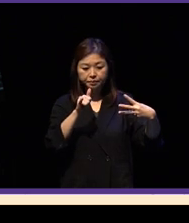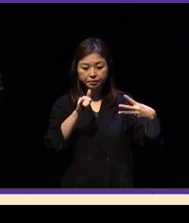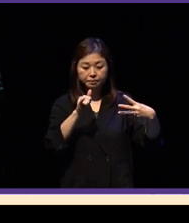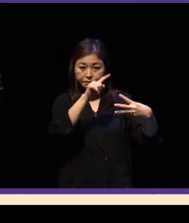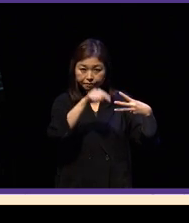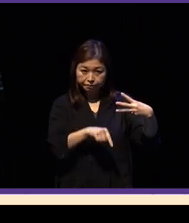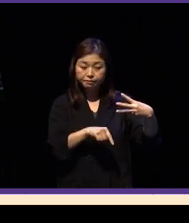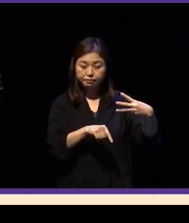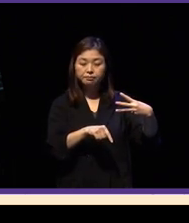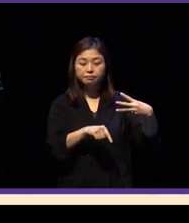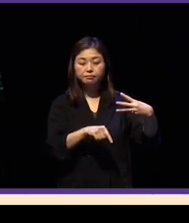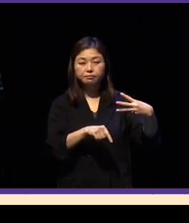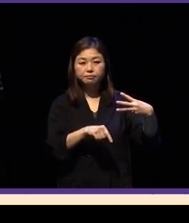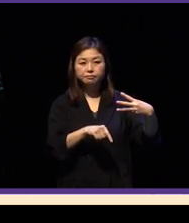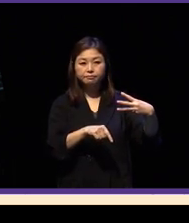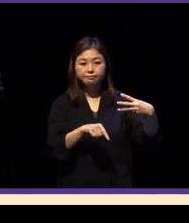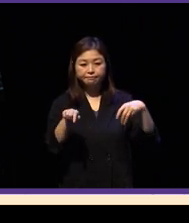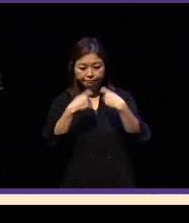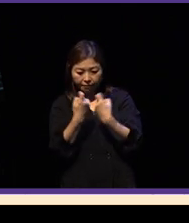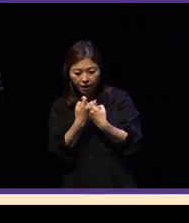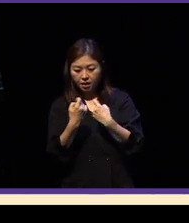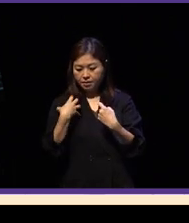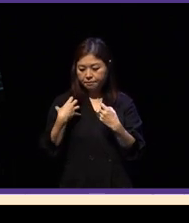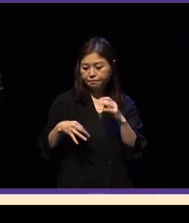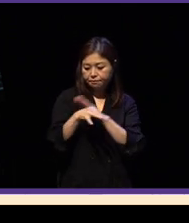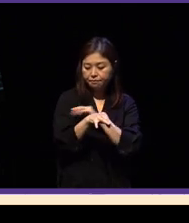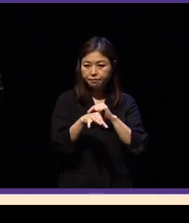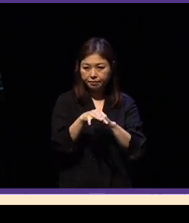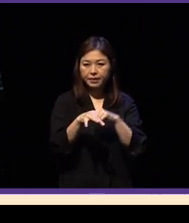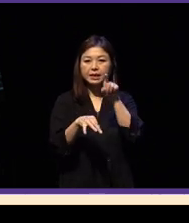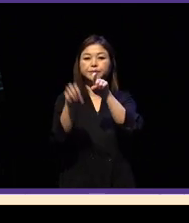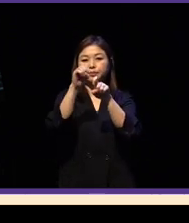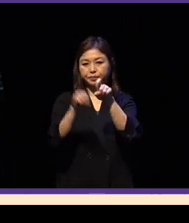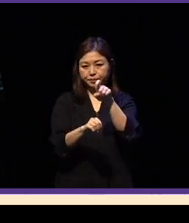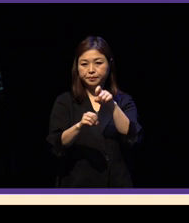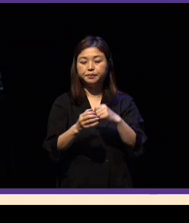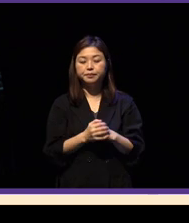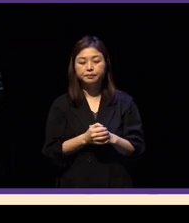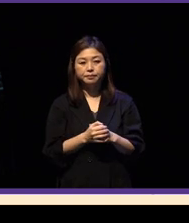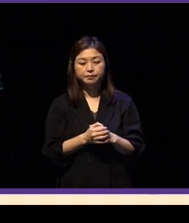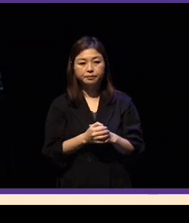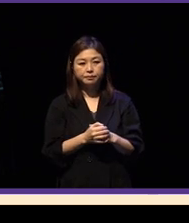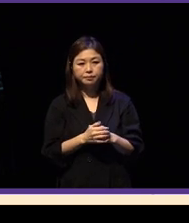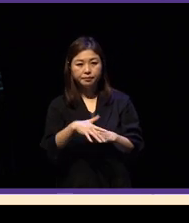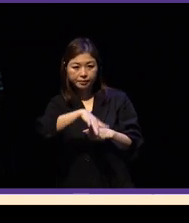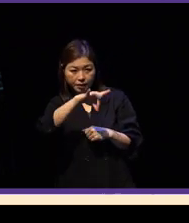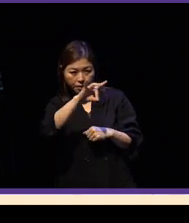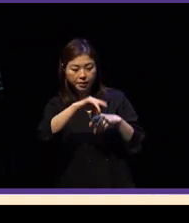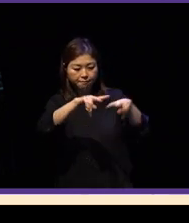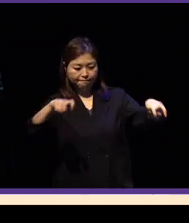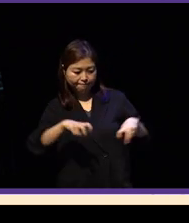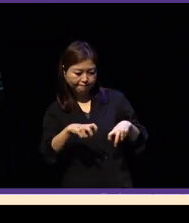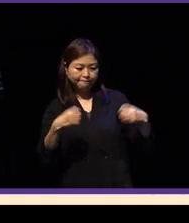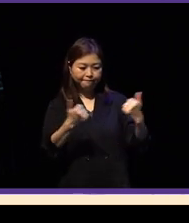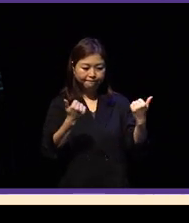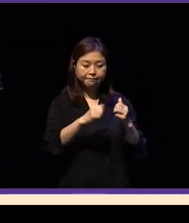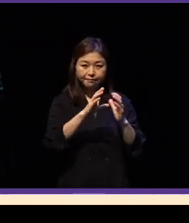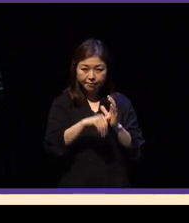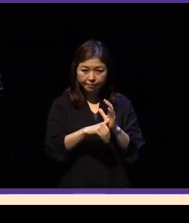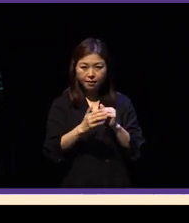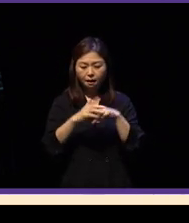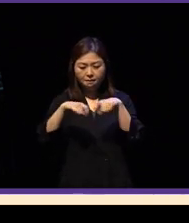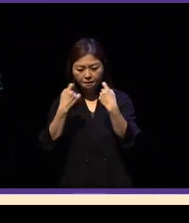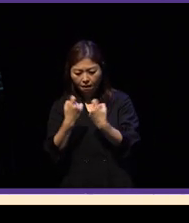모든 이제 규모에 대해서 자부담은 공이 10%로 적용을 했습니다. 처음에 라운드 테이블 때 이제 이 밴드